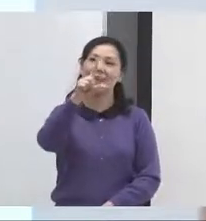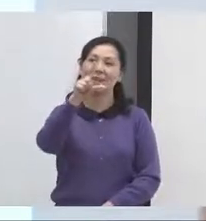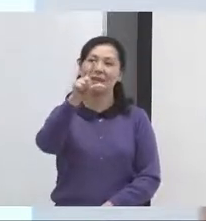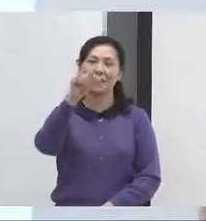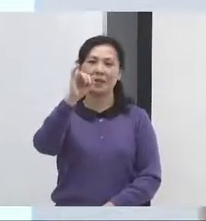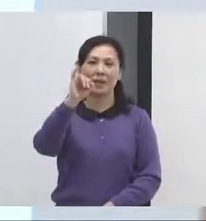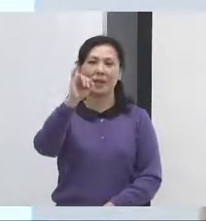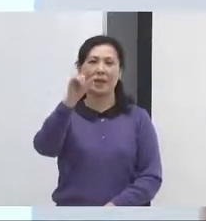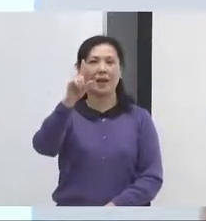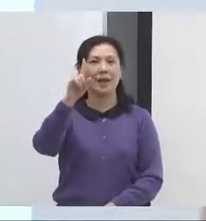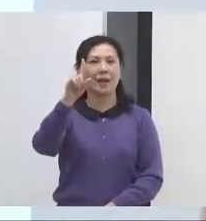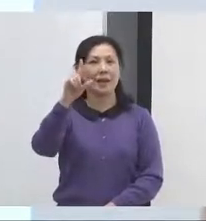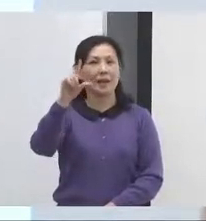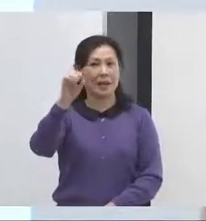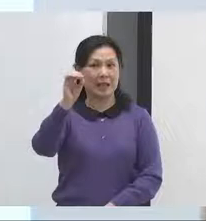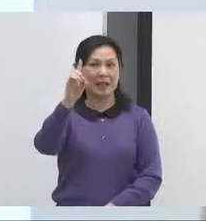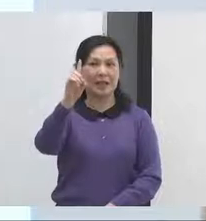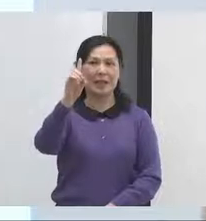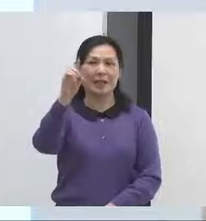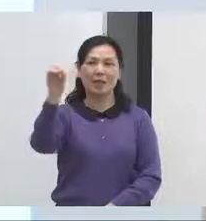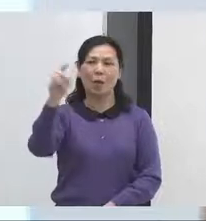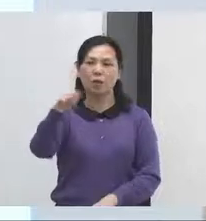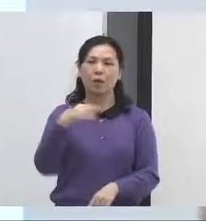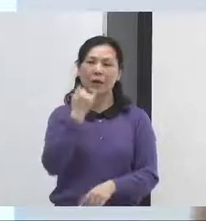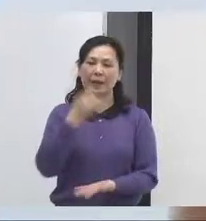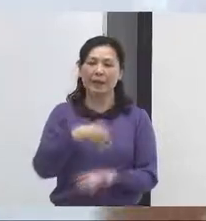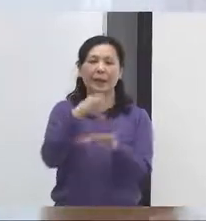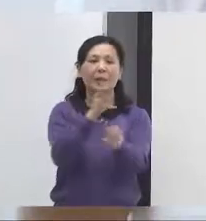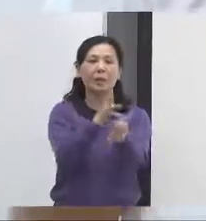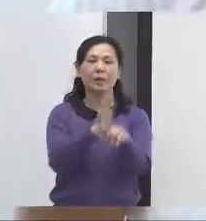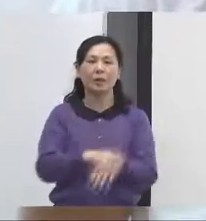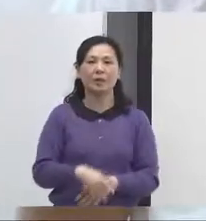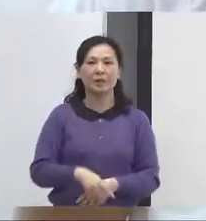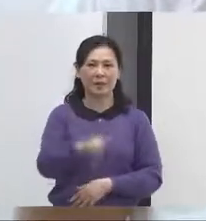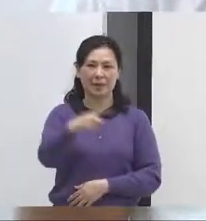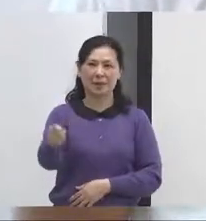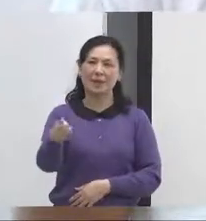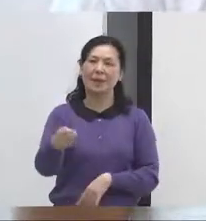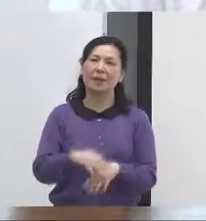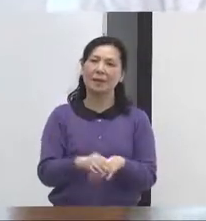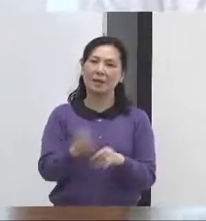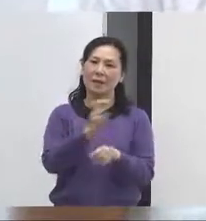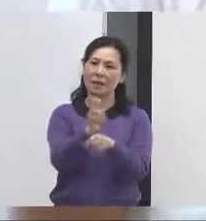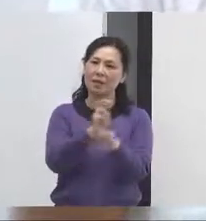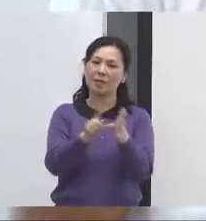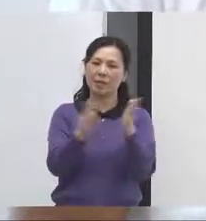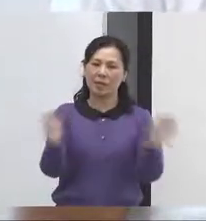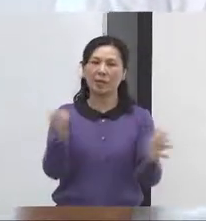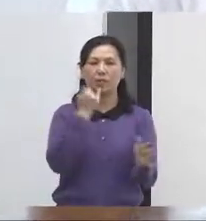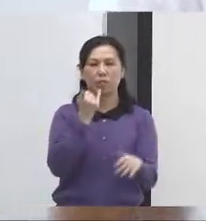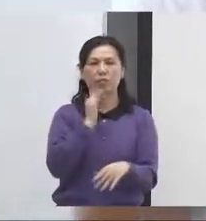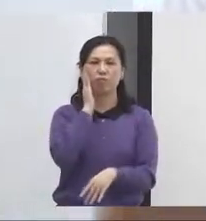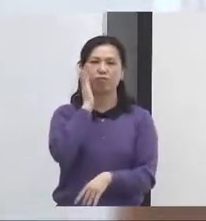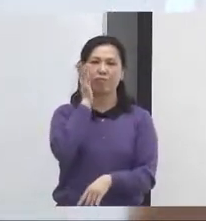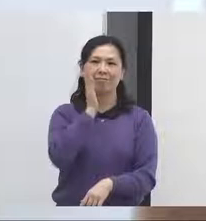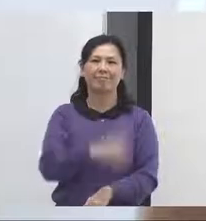以就是在上面提问，这样我们接下来二十分钟会比较好进行。